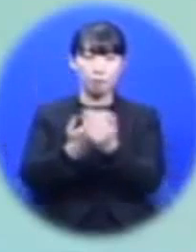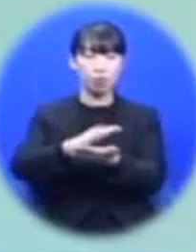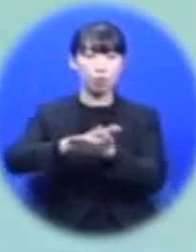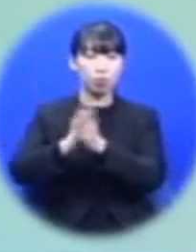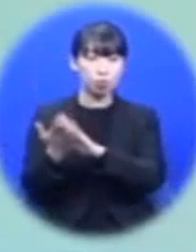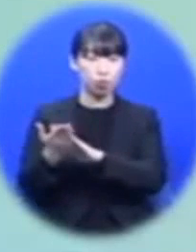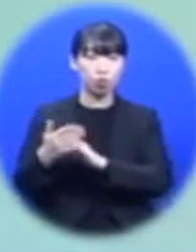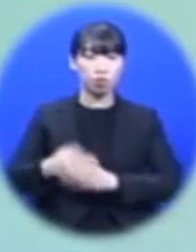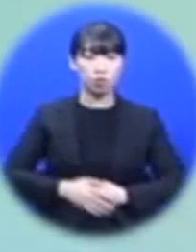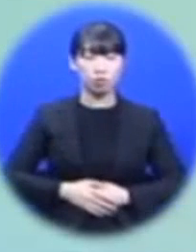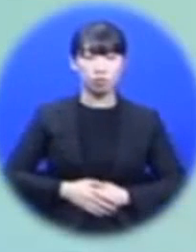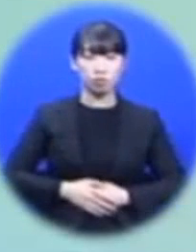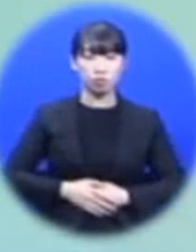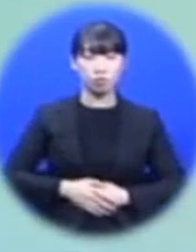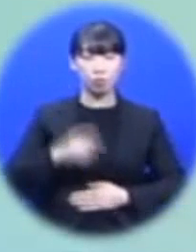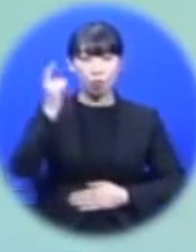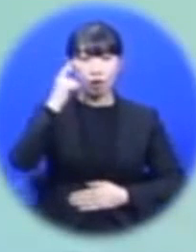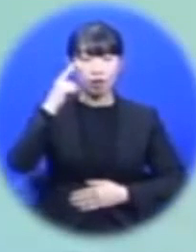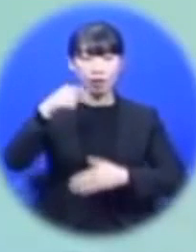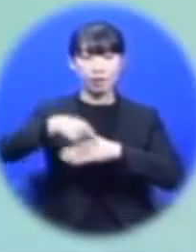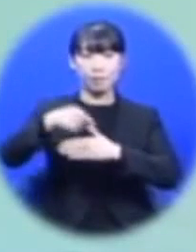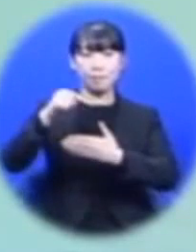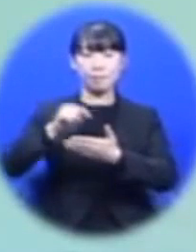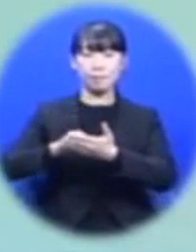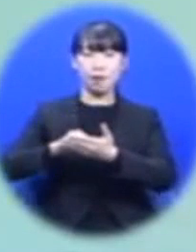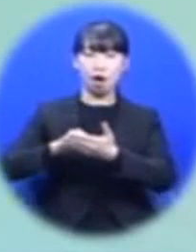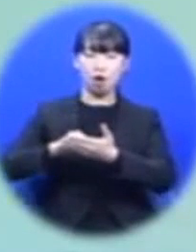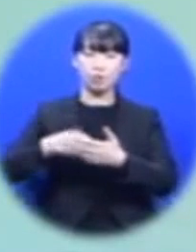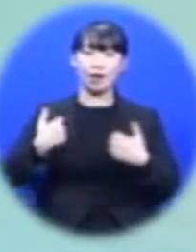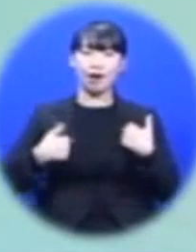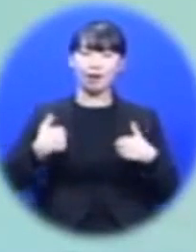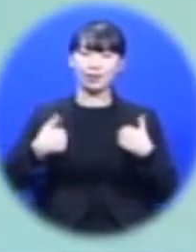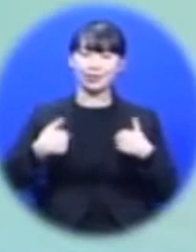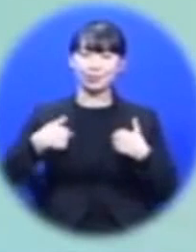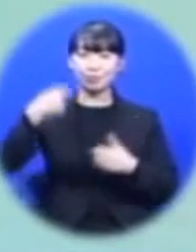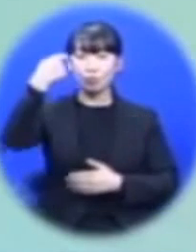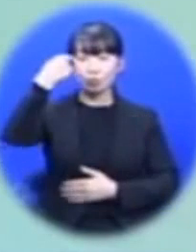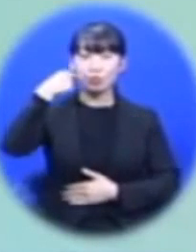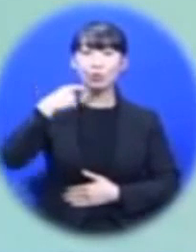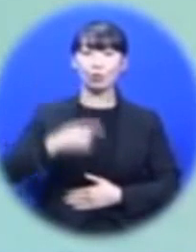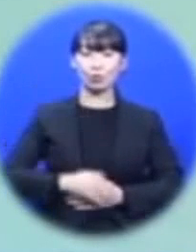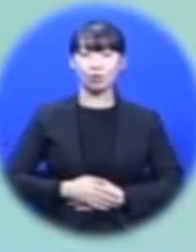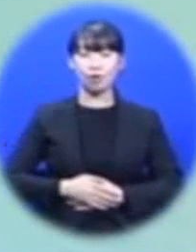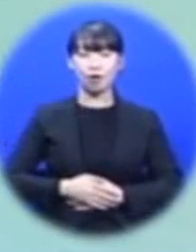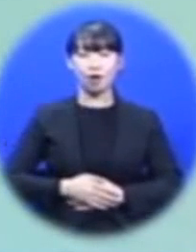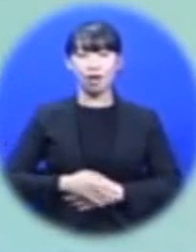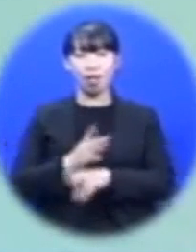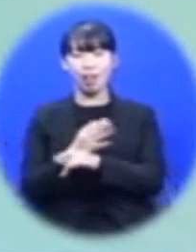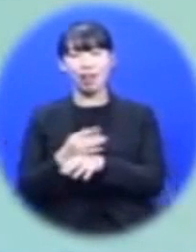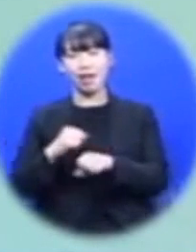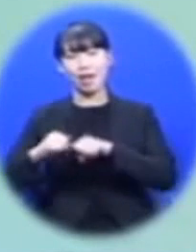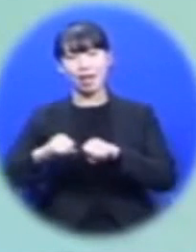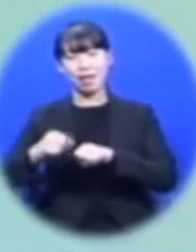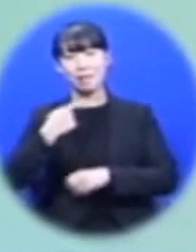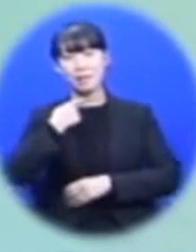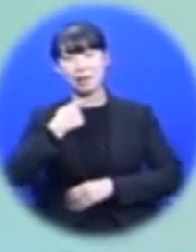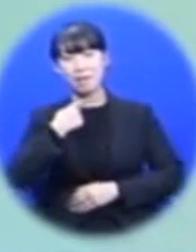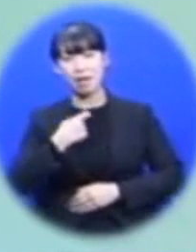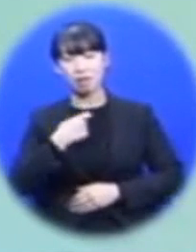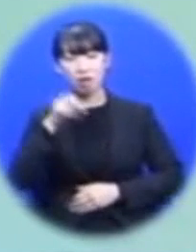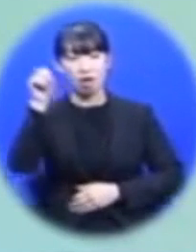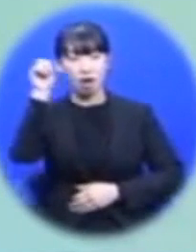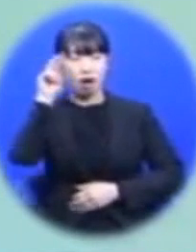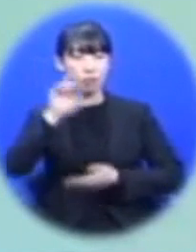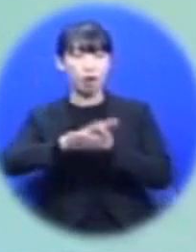마음에 기쁨이 기쁨이 있는 걸 보았어요 그렇게 말성 끄덕이고 그렇게 같이 싸웠는데 한순간에